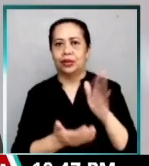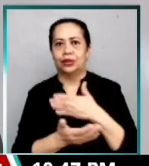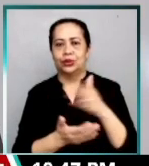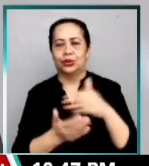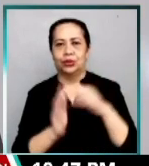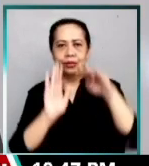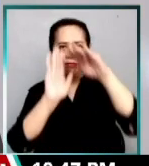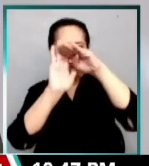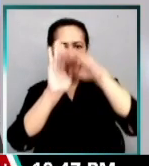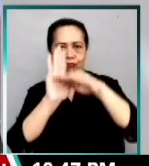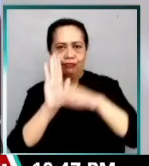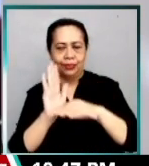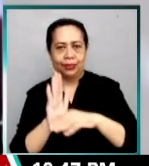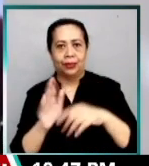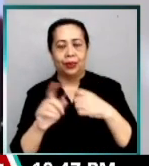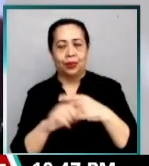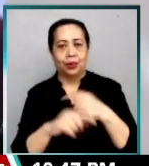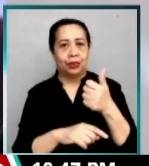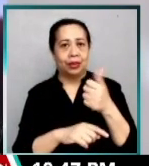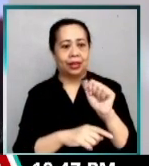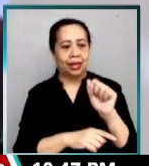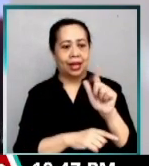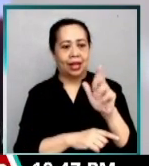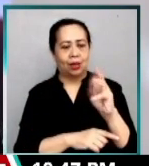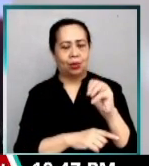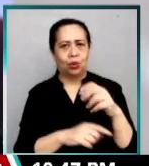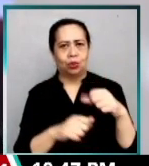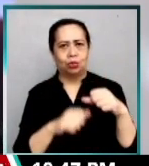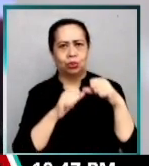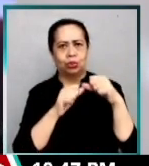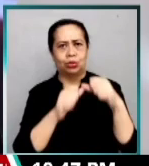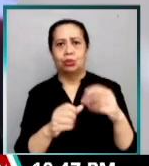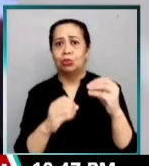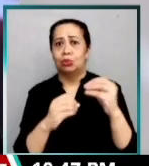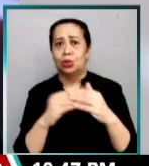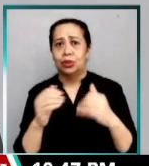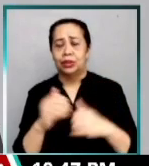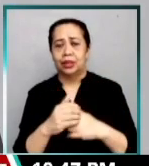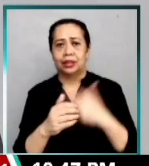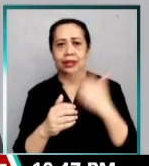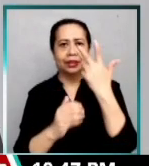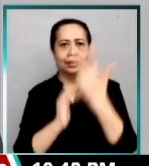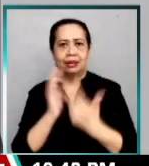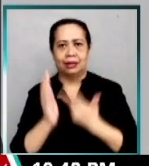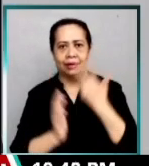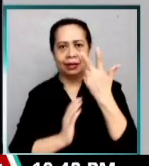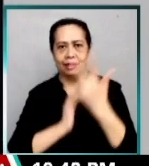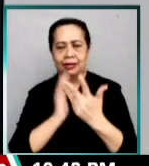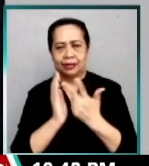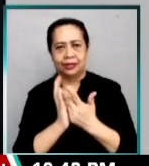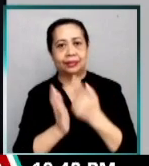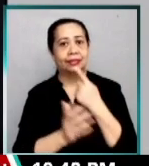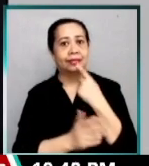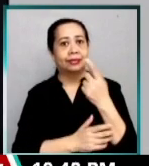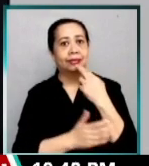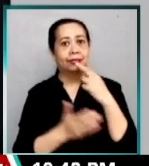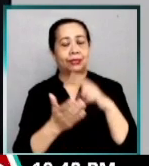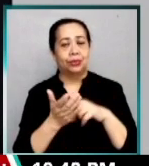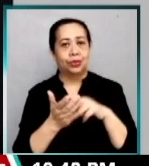mula sa 10 albums na tumagal ng mahigit 3 oras. Ayon sa report ng